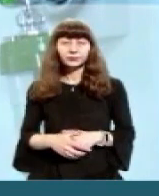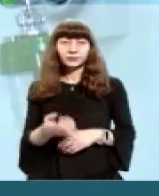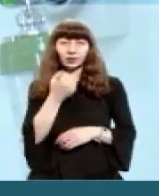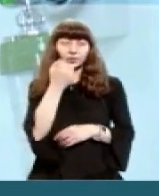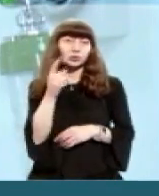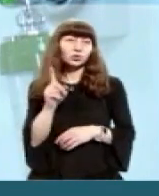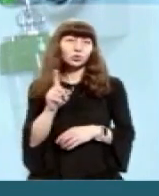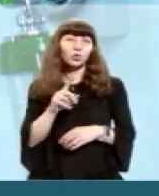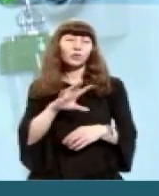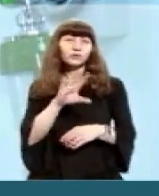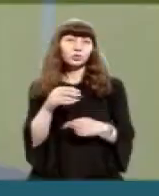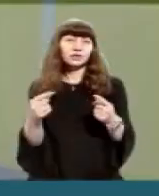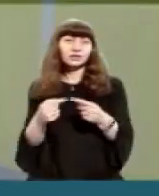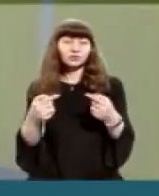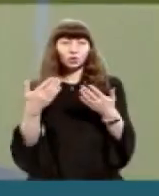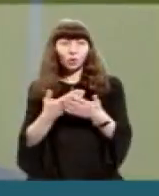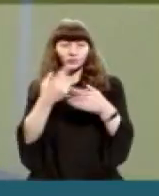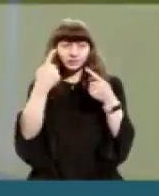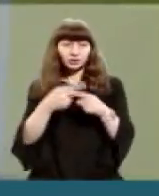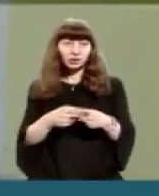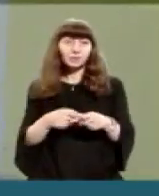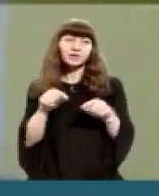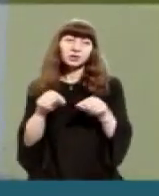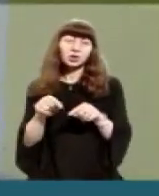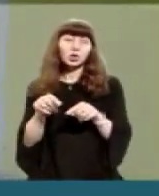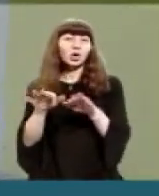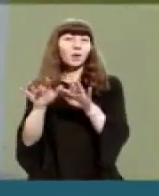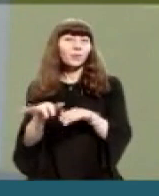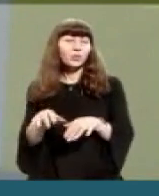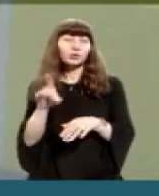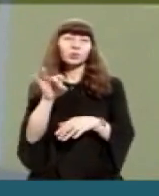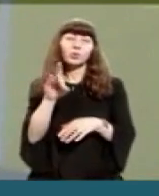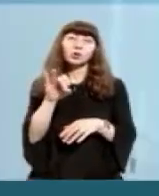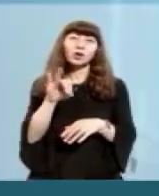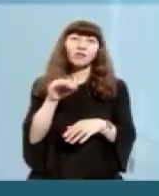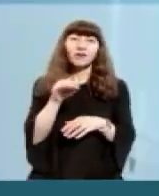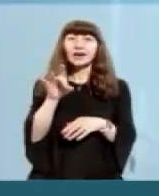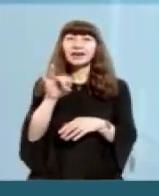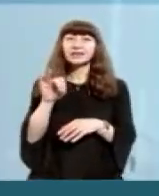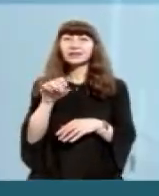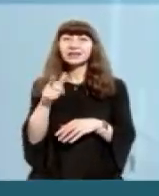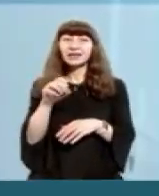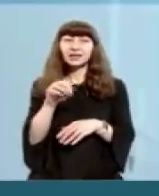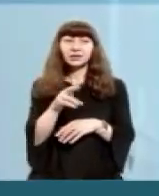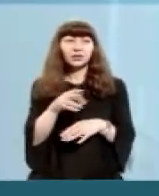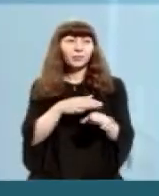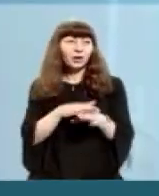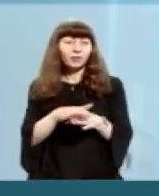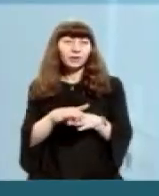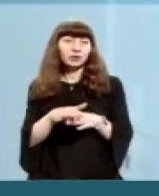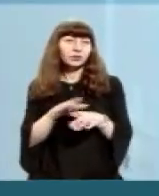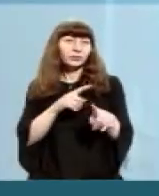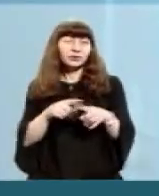все по последним технологиям построено. В приемном покое установлены компьютерный томограф и рентген. Это позволяет оперативно производить